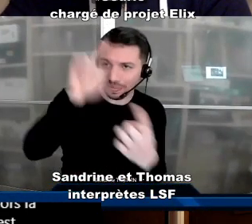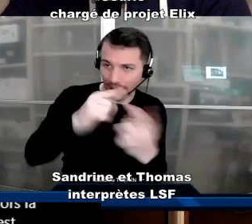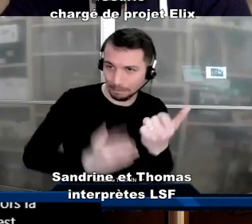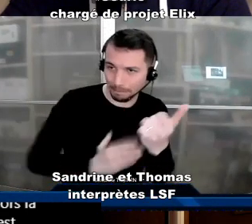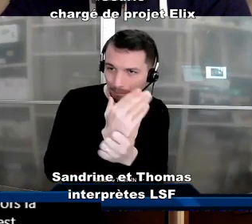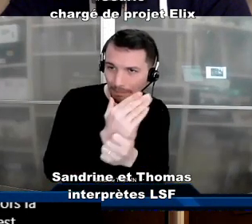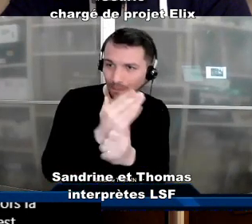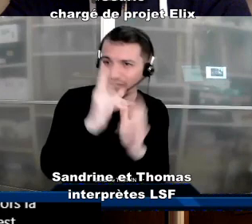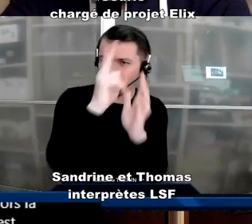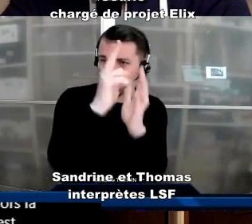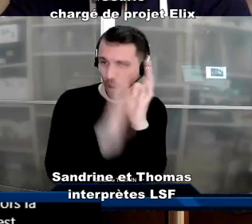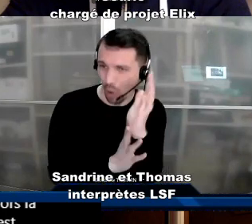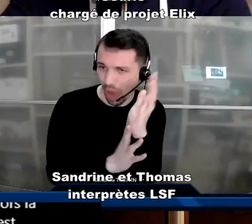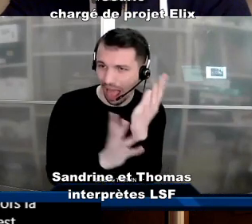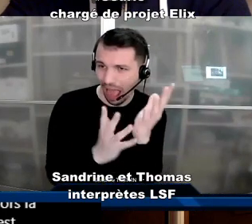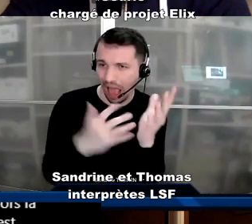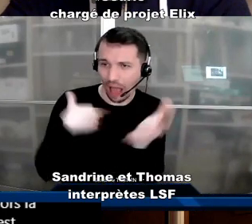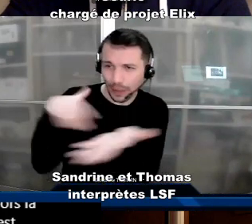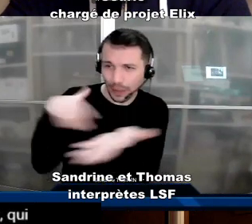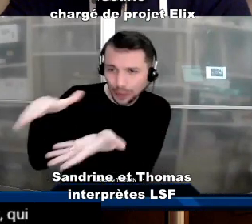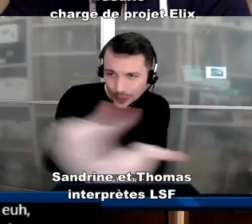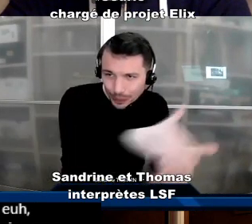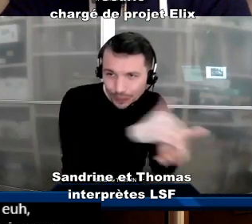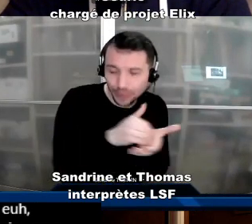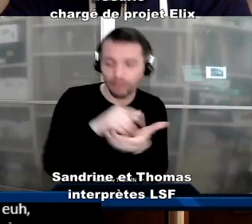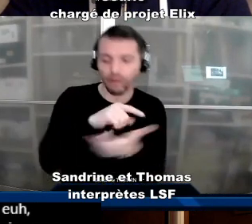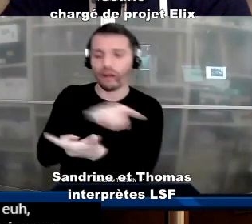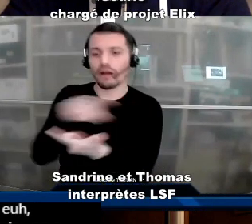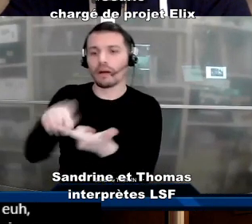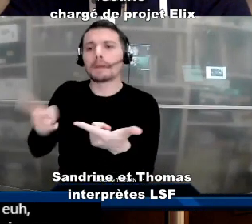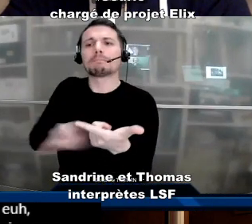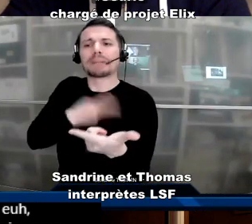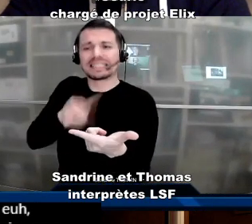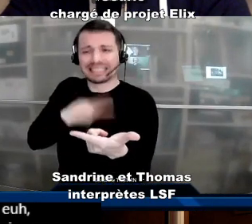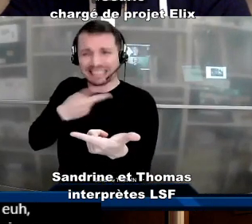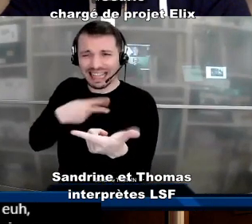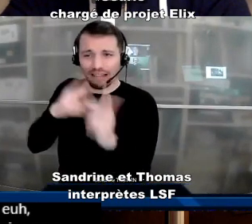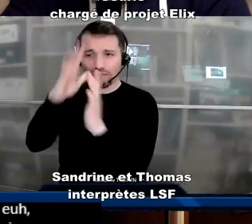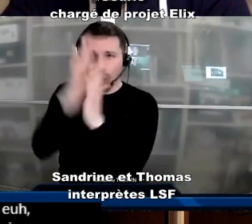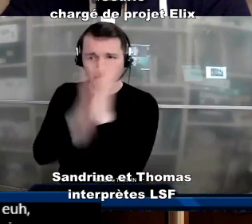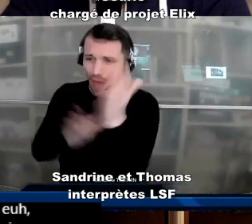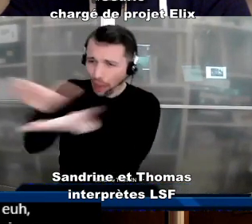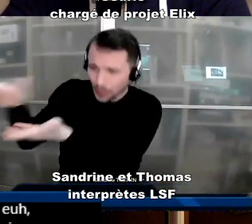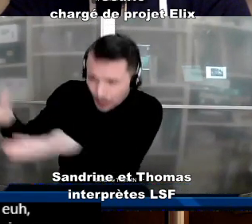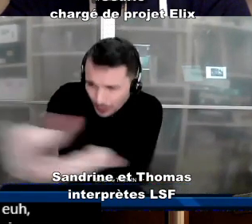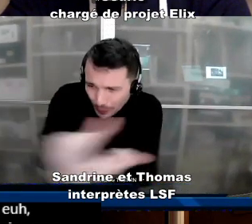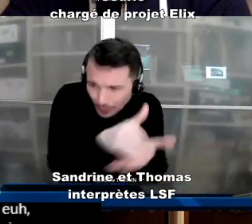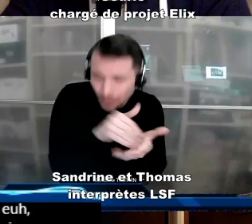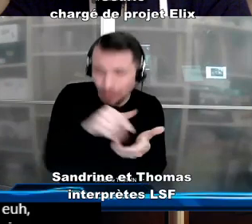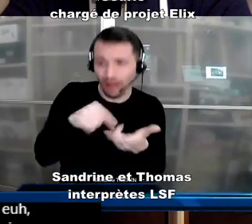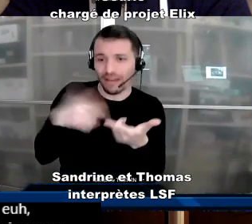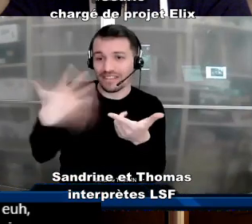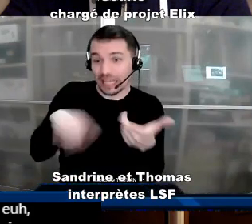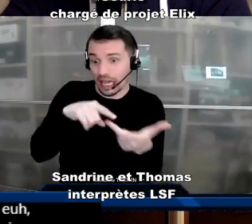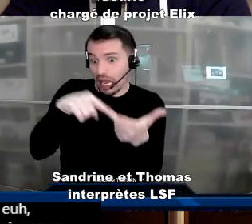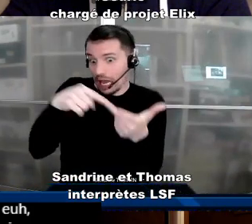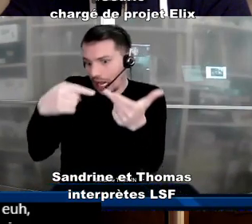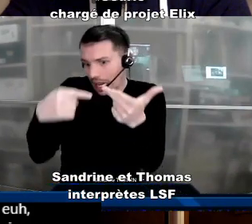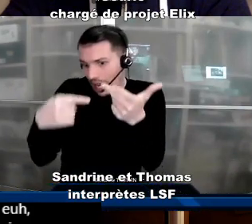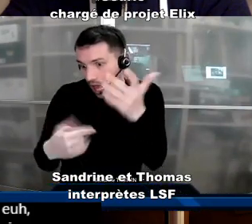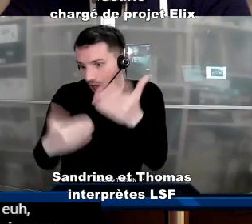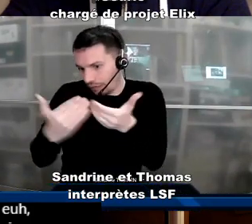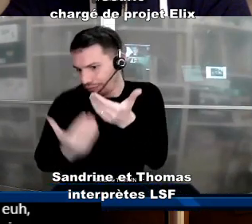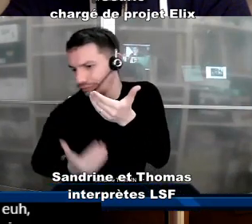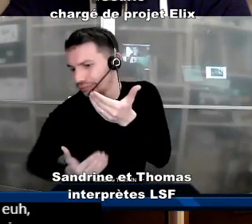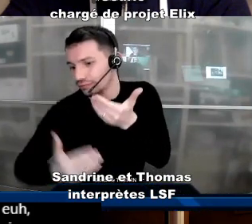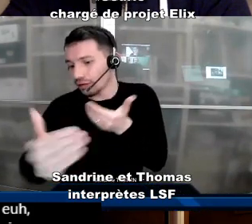médecine. Voilà, il y a encore des choses en cours dans ce sens-là, et on va aller de plus en plus dans ce sens-là. C'est pour ça